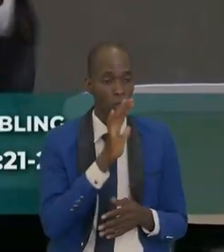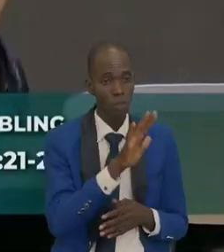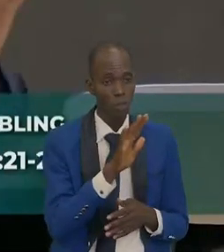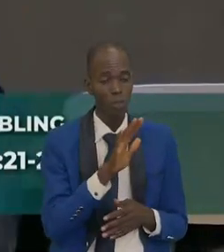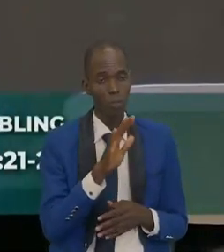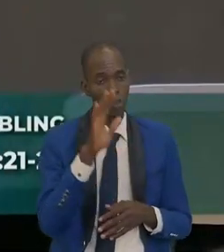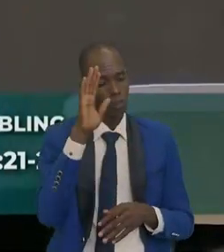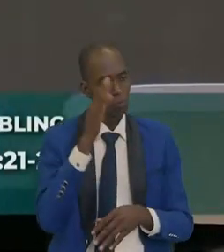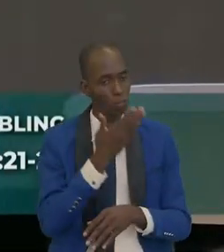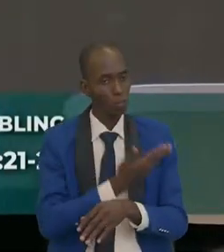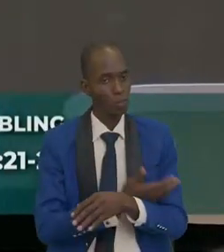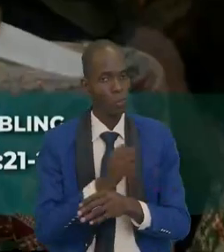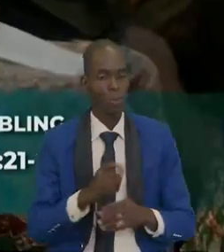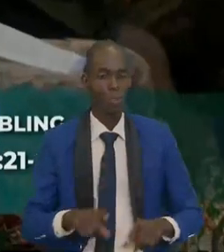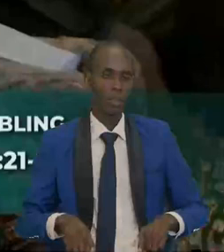Ton fils vit.